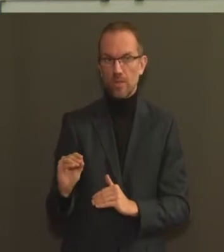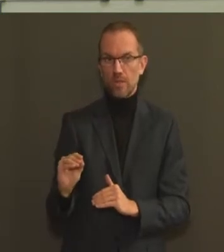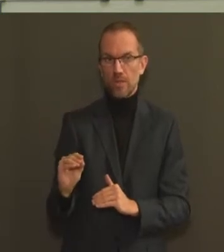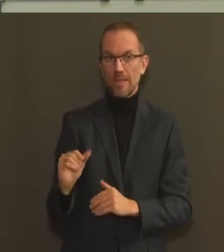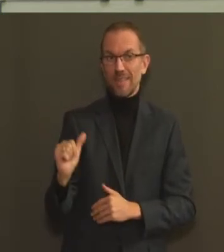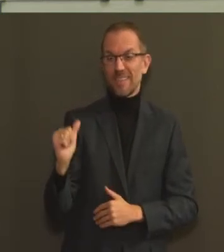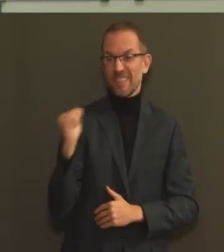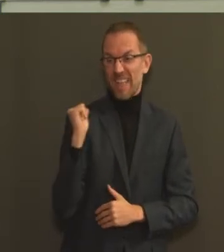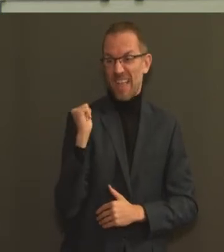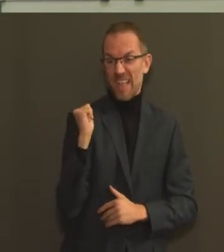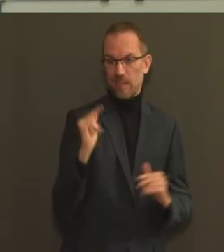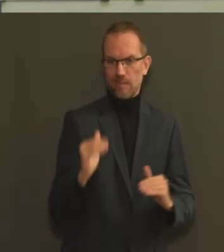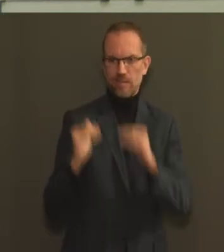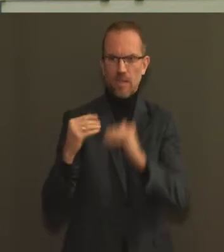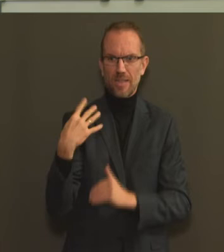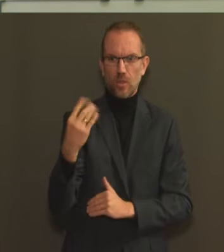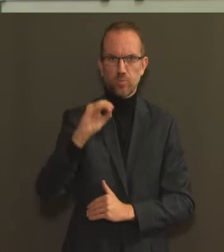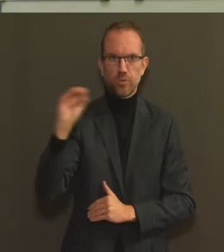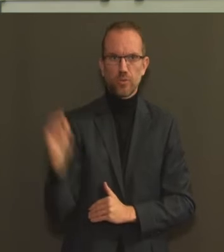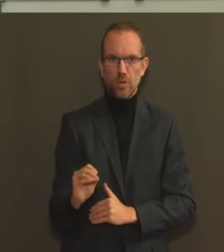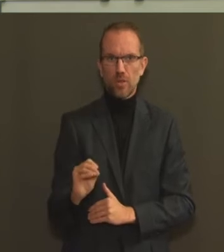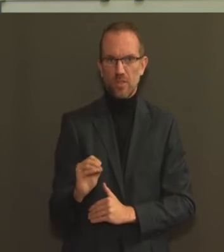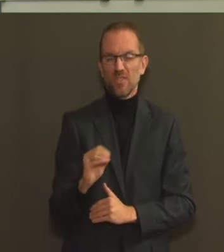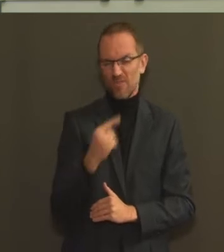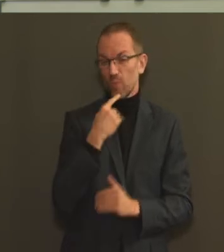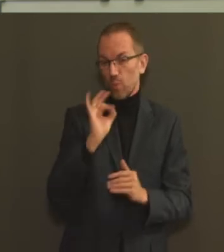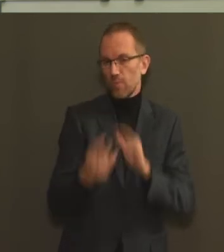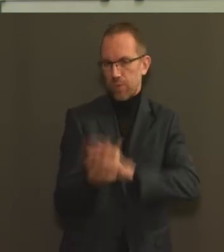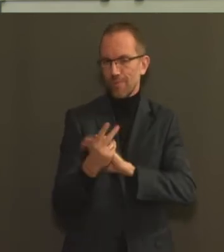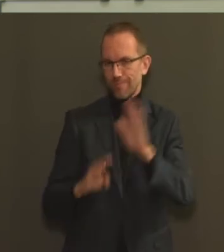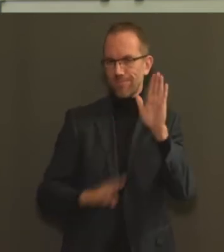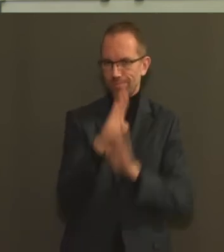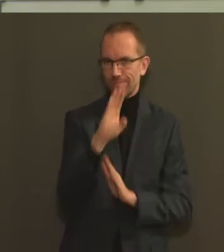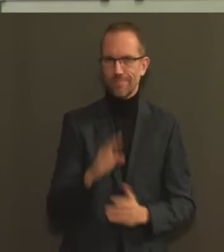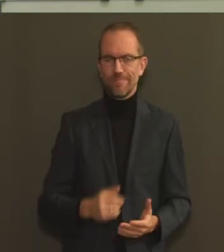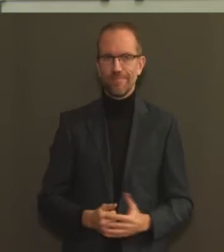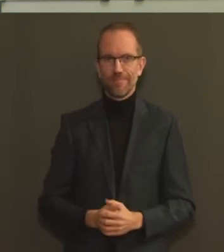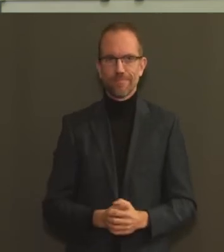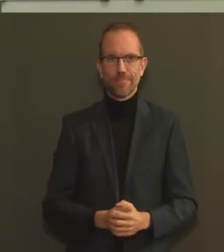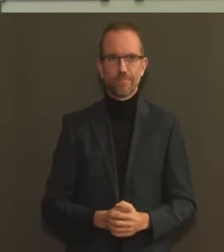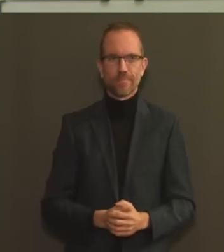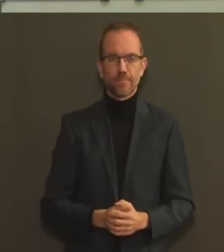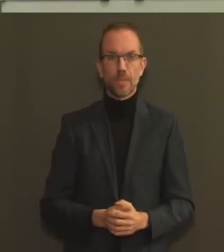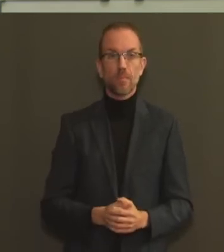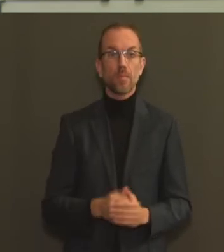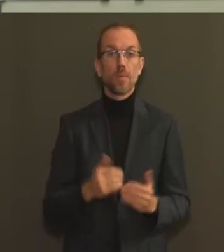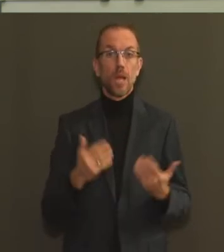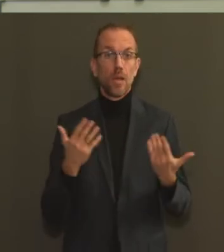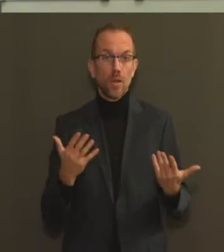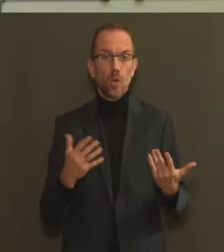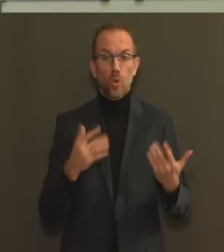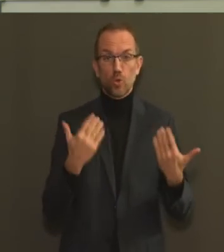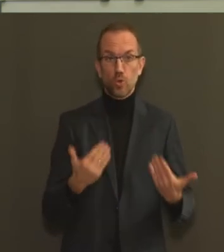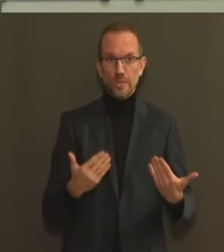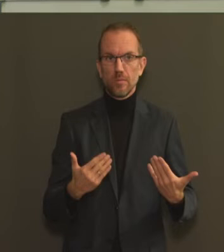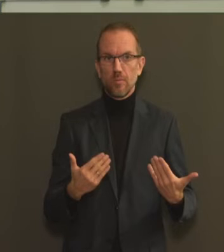14% en plus. Il faut cependant toujours noter que le nombre de nouveaux cas actuels est encore plus bas que celui